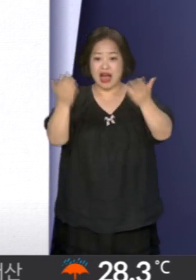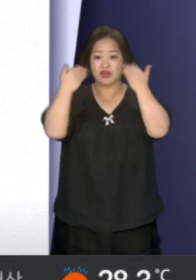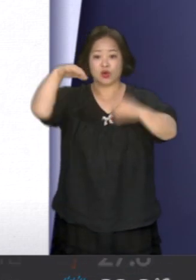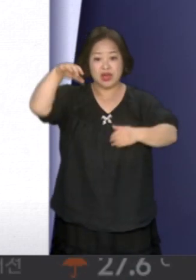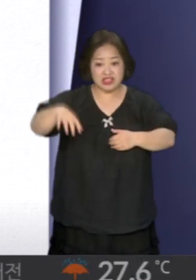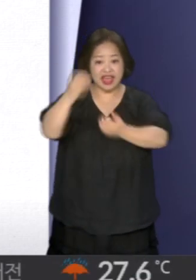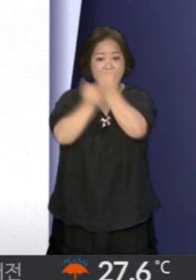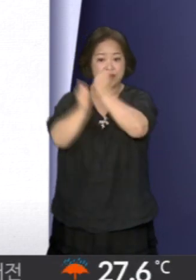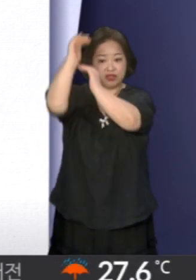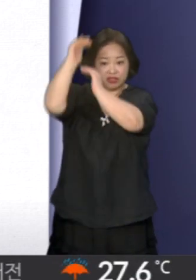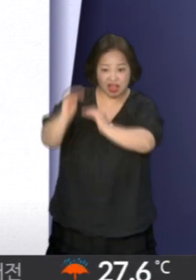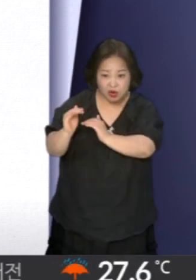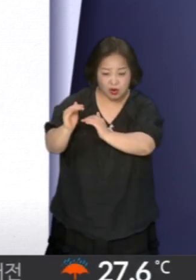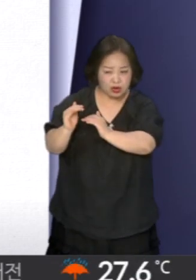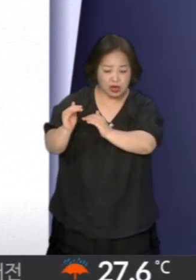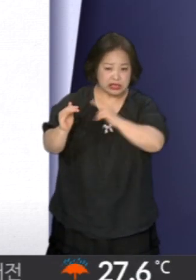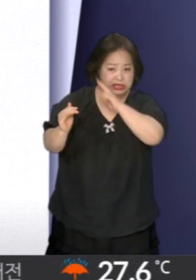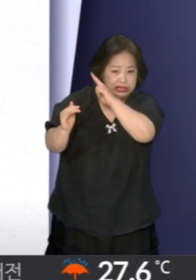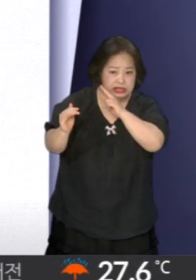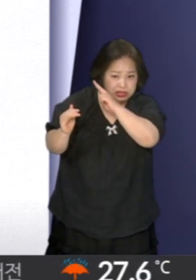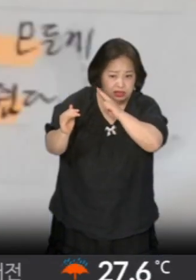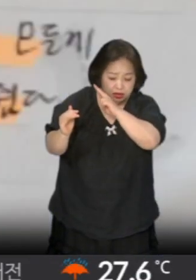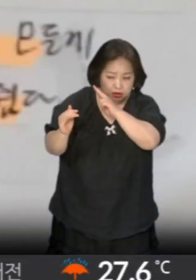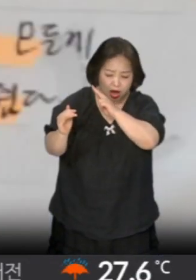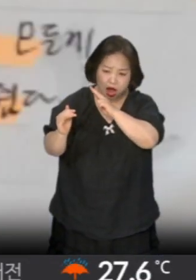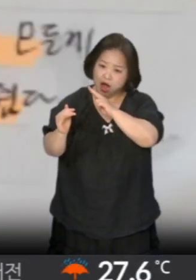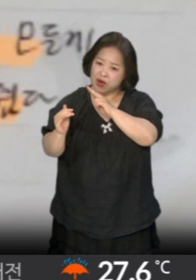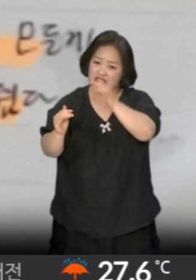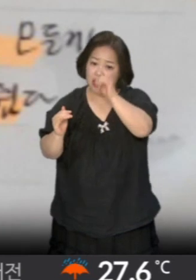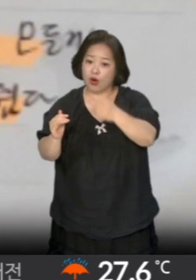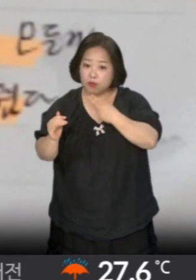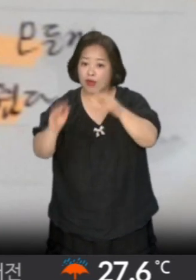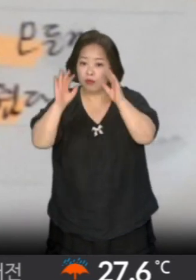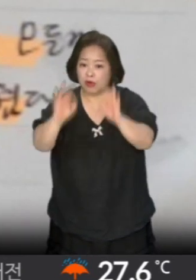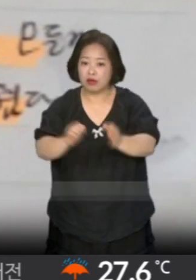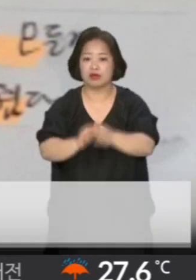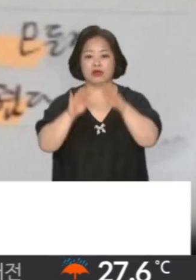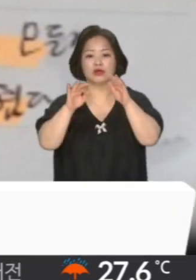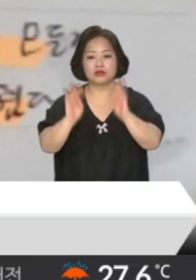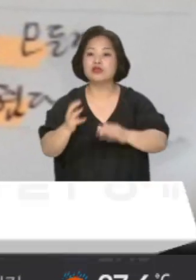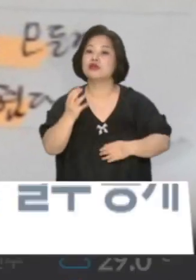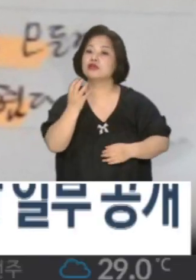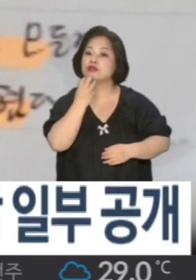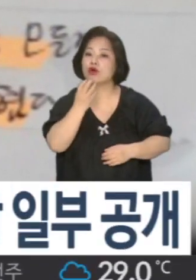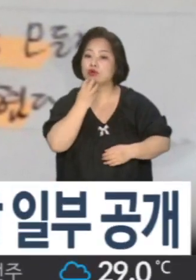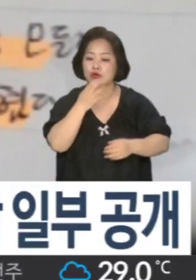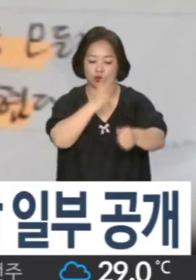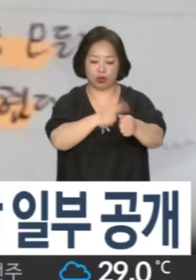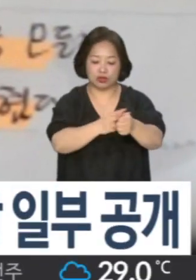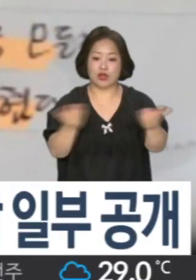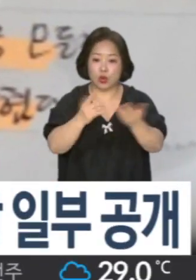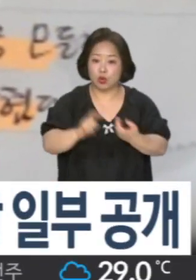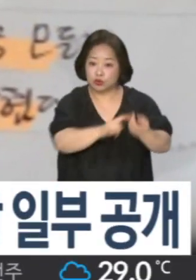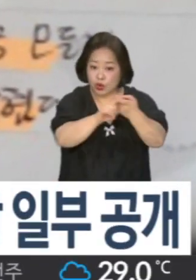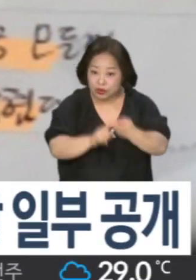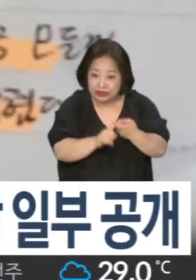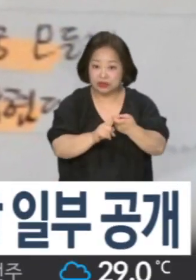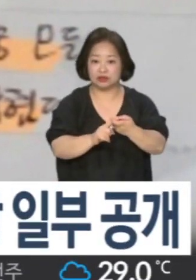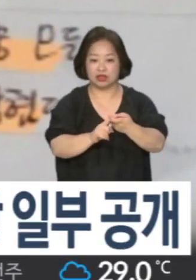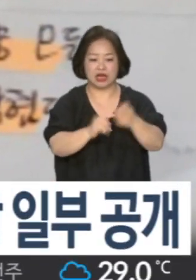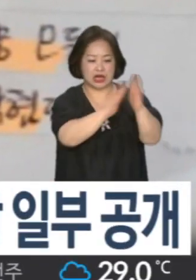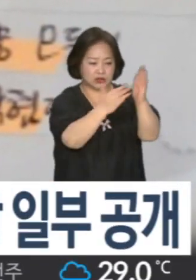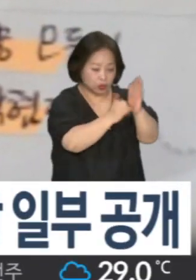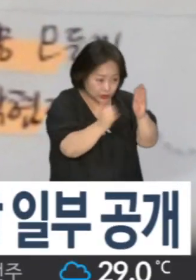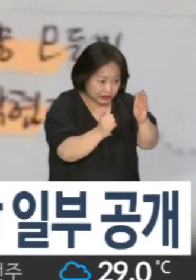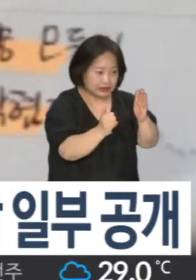해명이 사실인지 등을 살펴볼 전망입니다. 조사에 앞서 서울교사노동조합은 유족의 동의를 받아 고인의